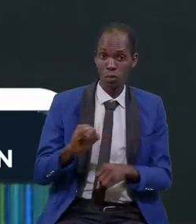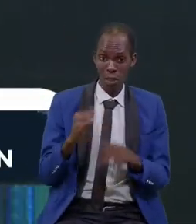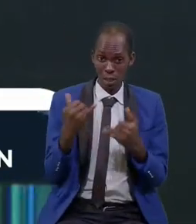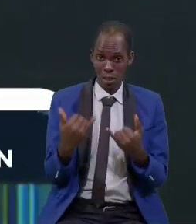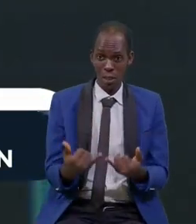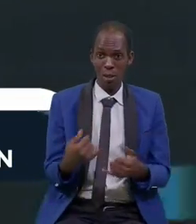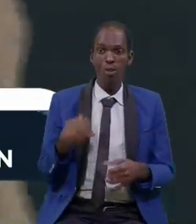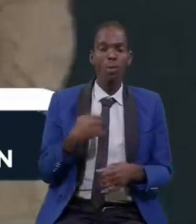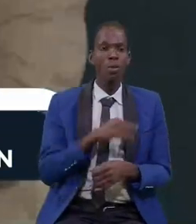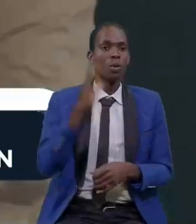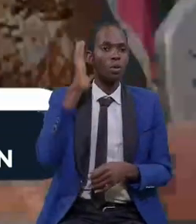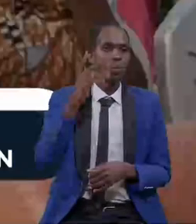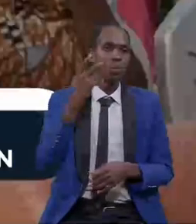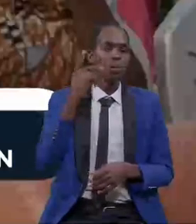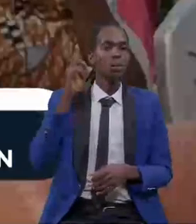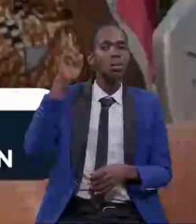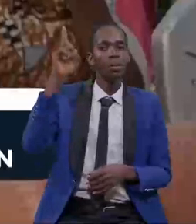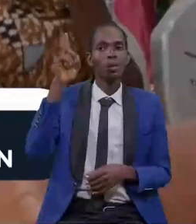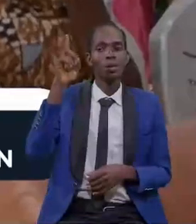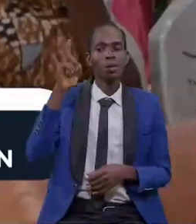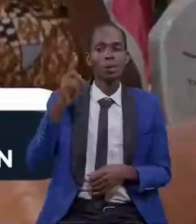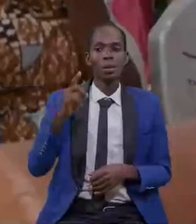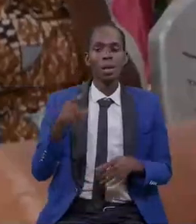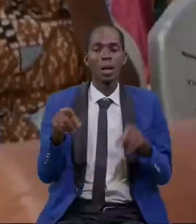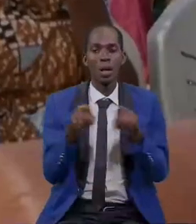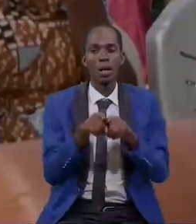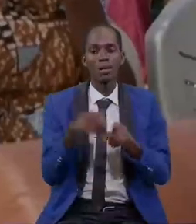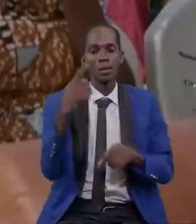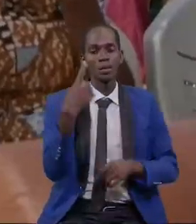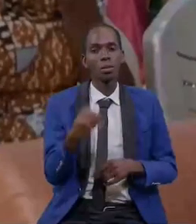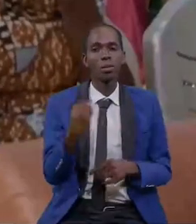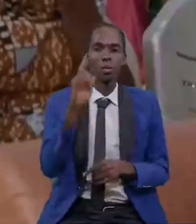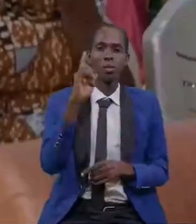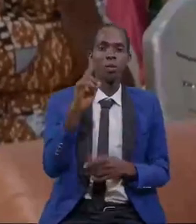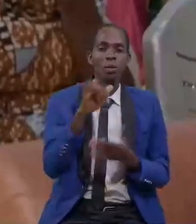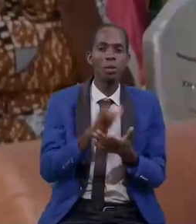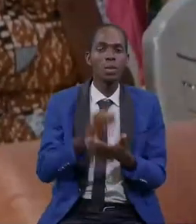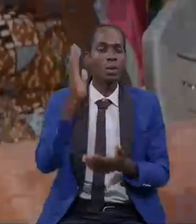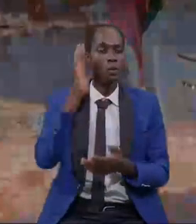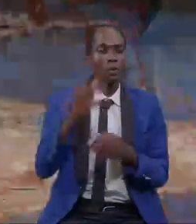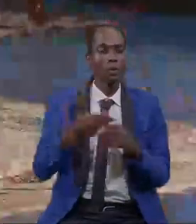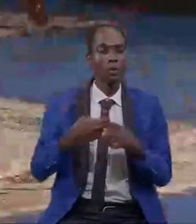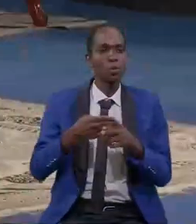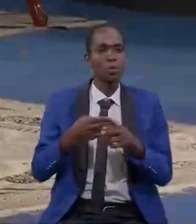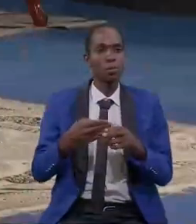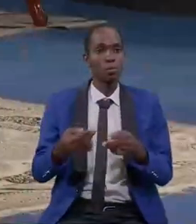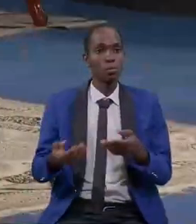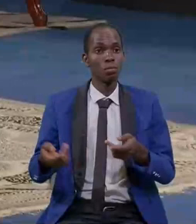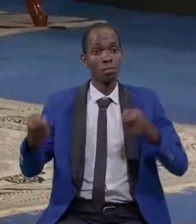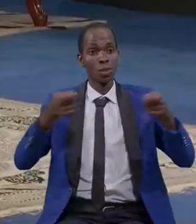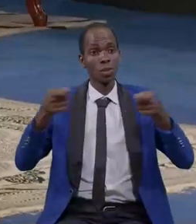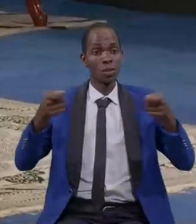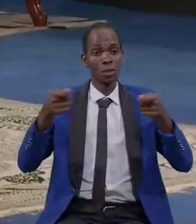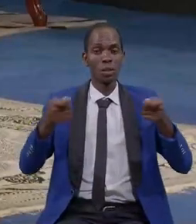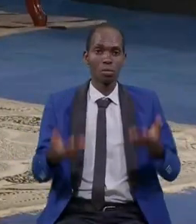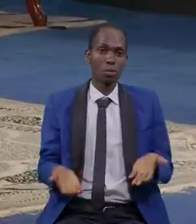verrons. Nous le verrons plus tard comme le souverain qui